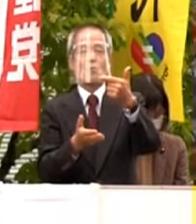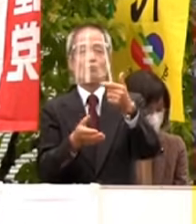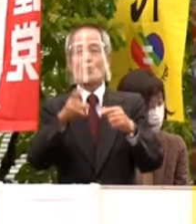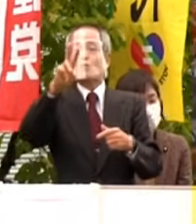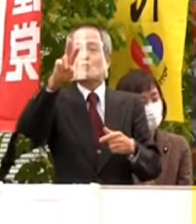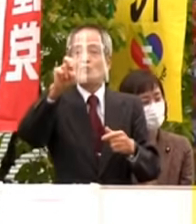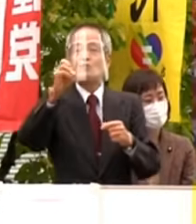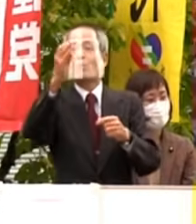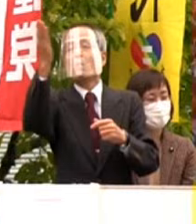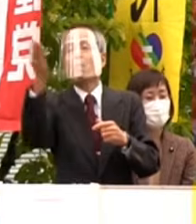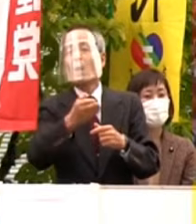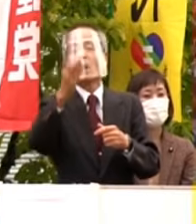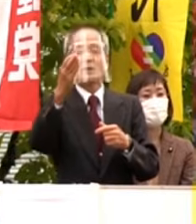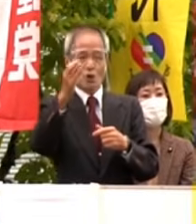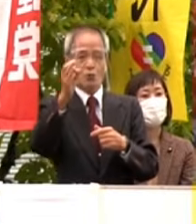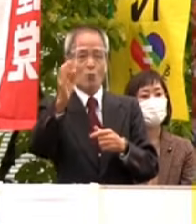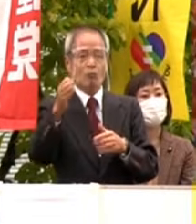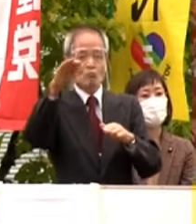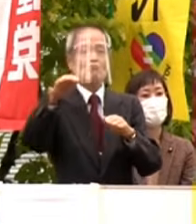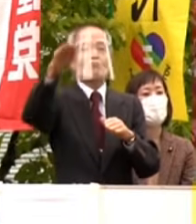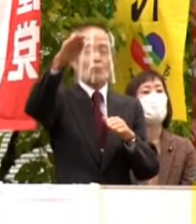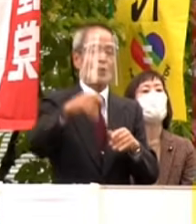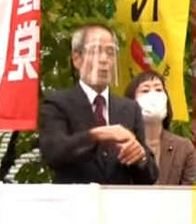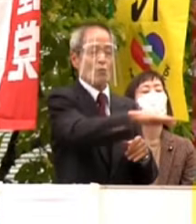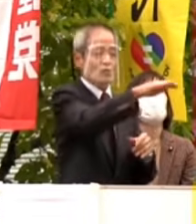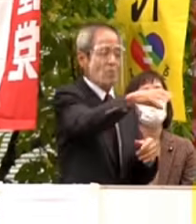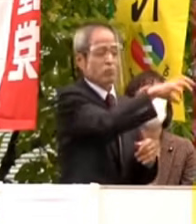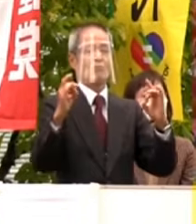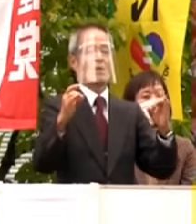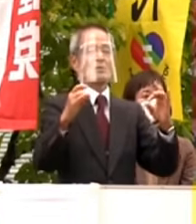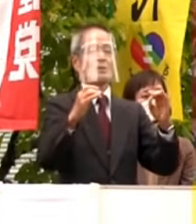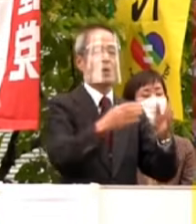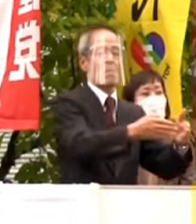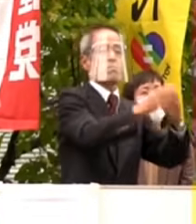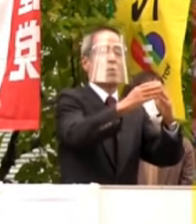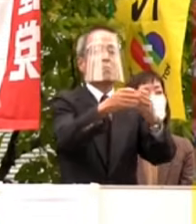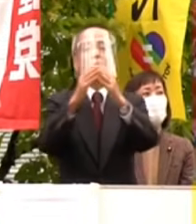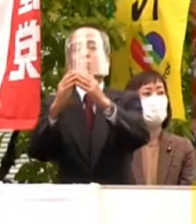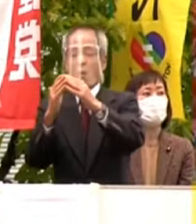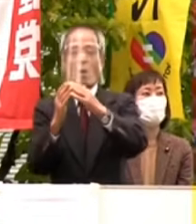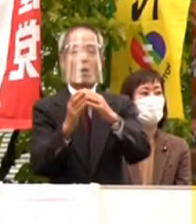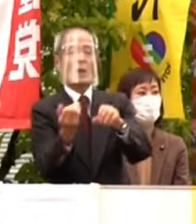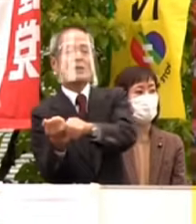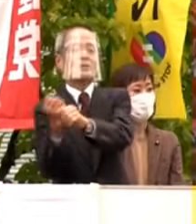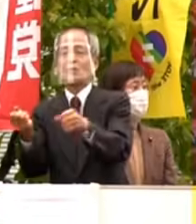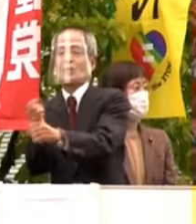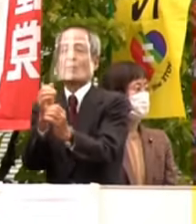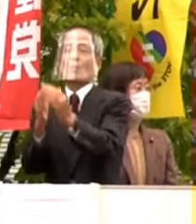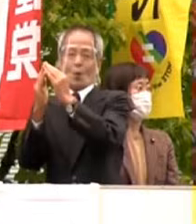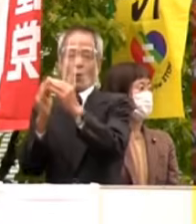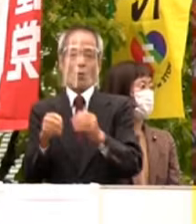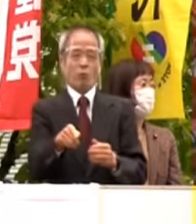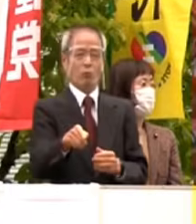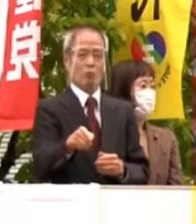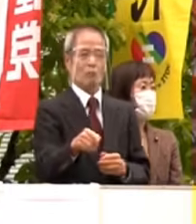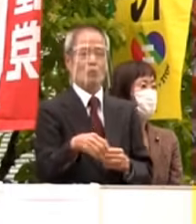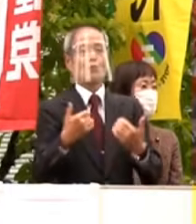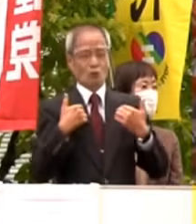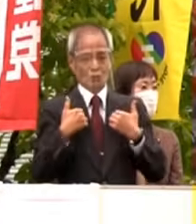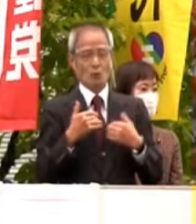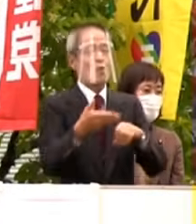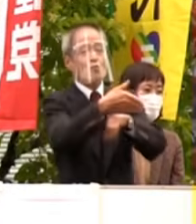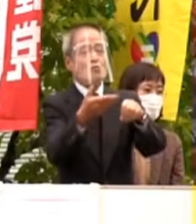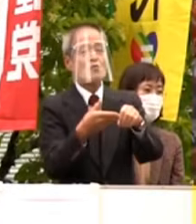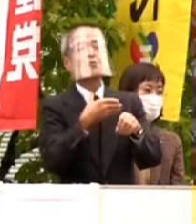ら、26の原発全部再稼働しなきゃなんなくなる。福島のことを忘れたんでしょうか。ひとたび大事故を起こした